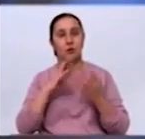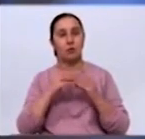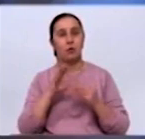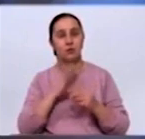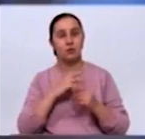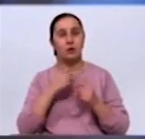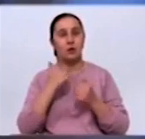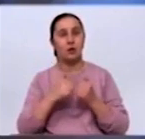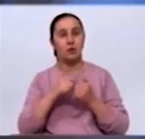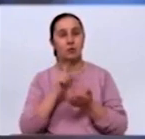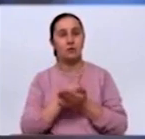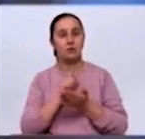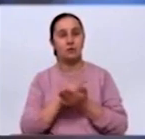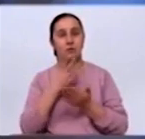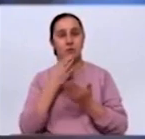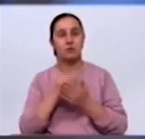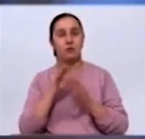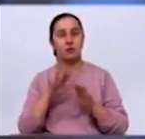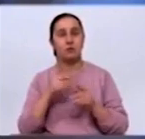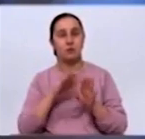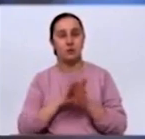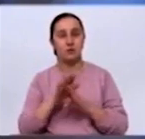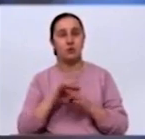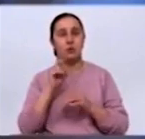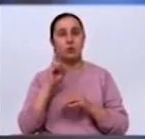iborat edi. Har bir vazifani o'z vaqtida bajarib,